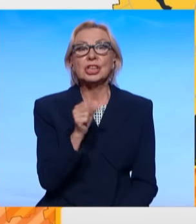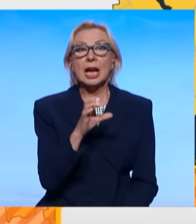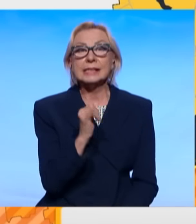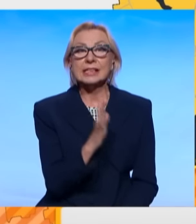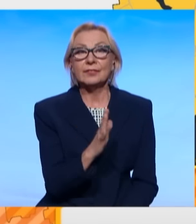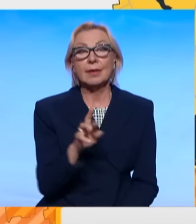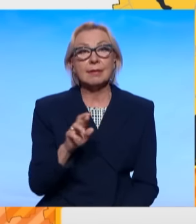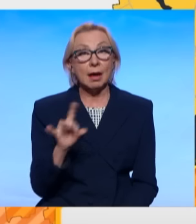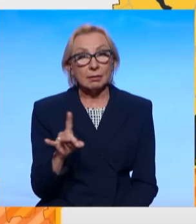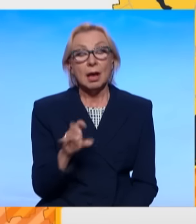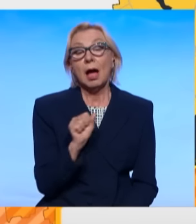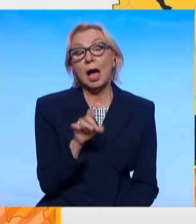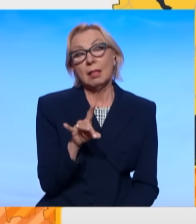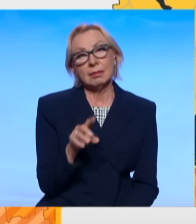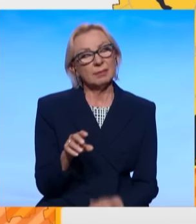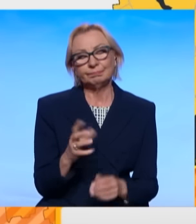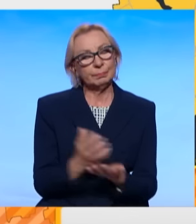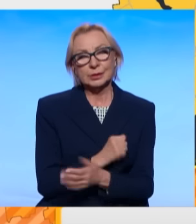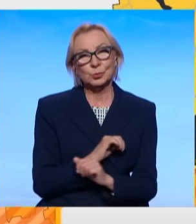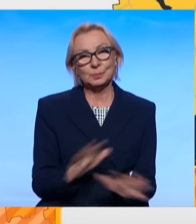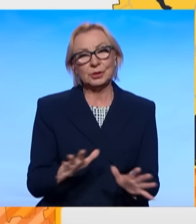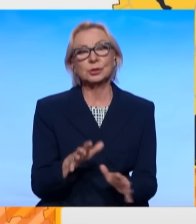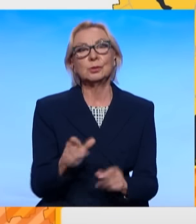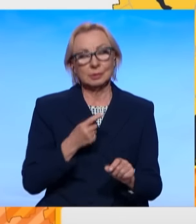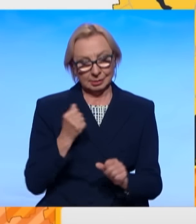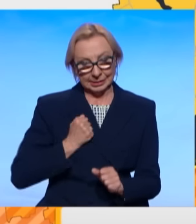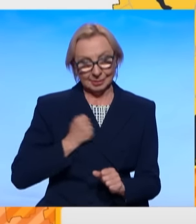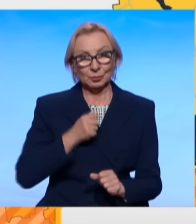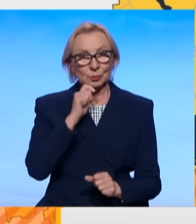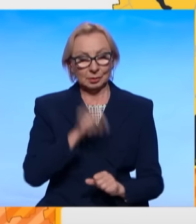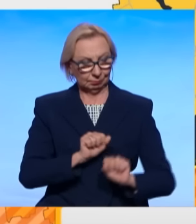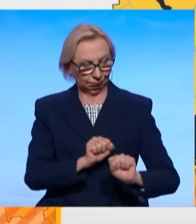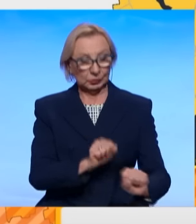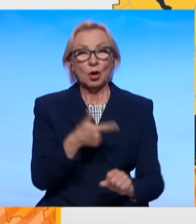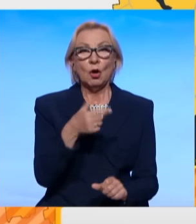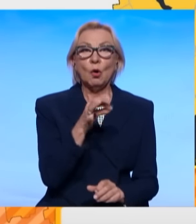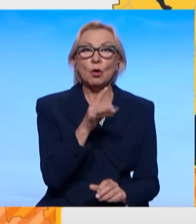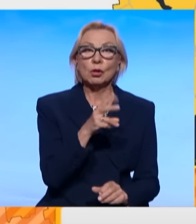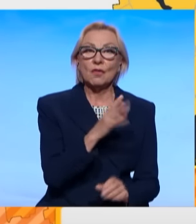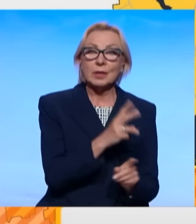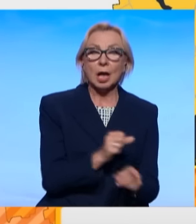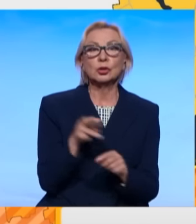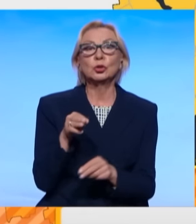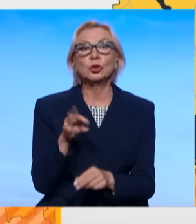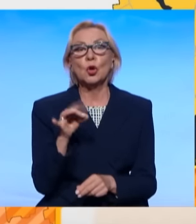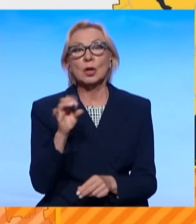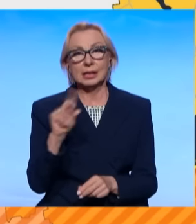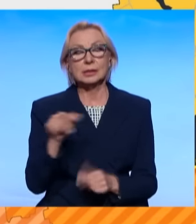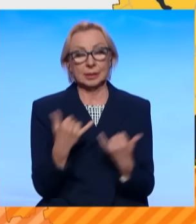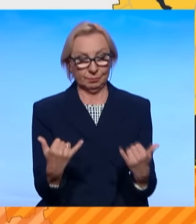але безуспішно. ЗСУ стримує навалу на напрямку Горлівка-Торецьк. Там триває